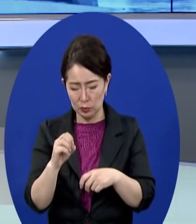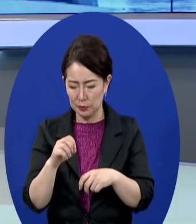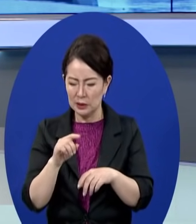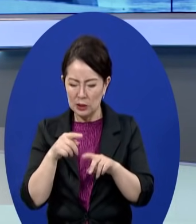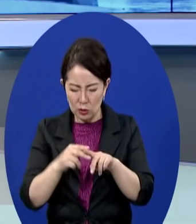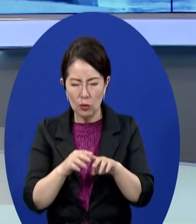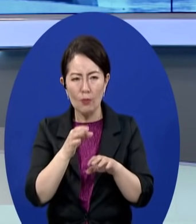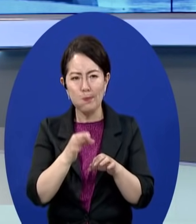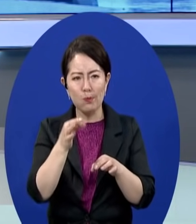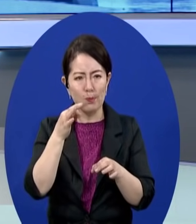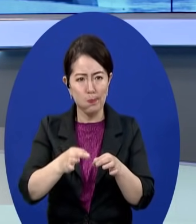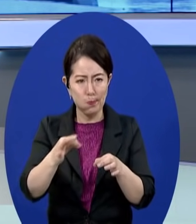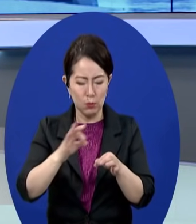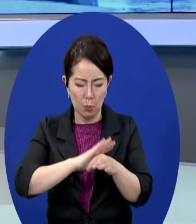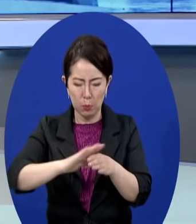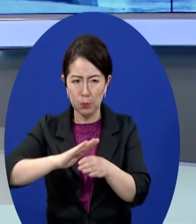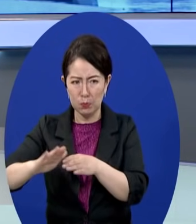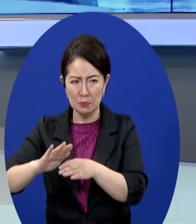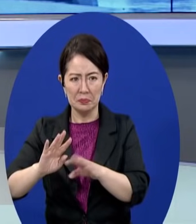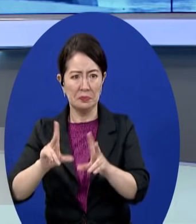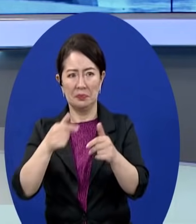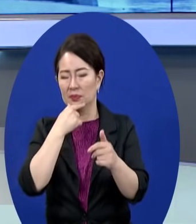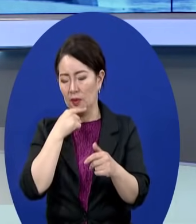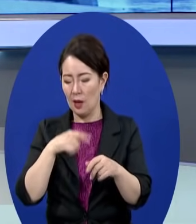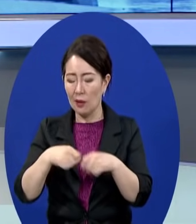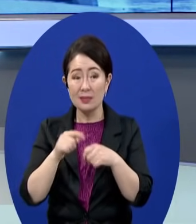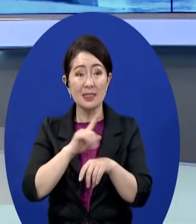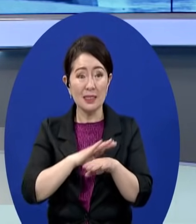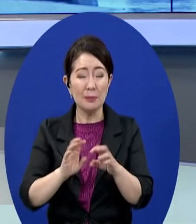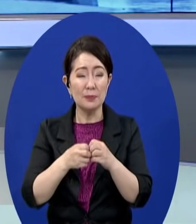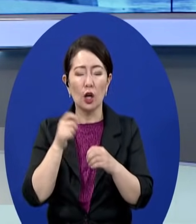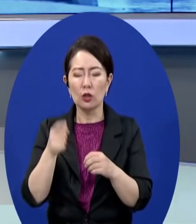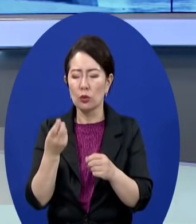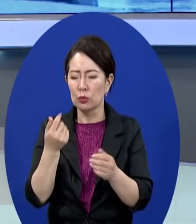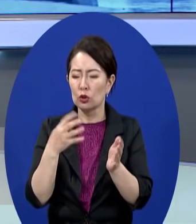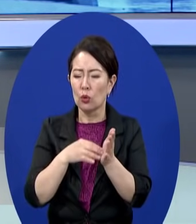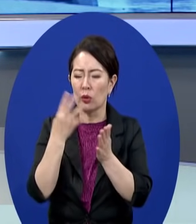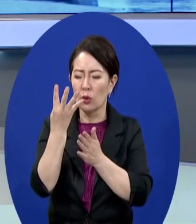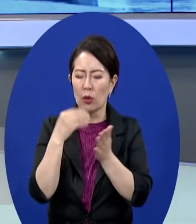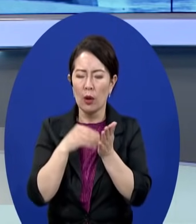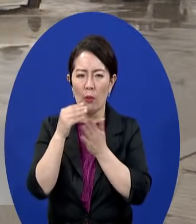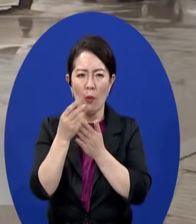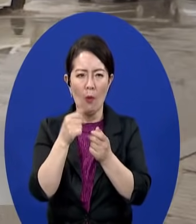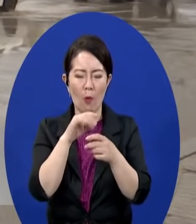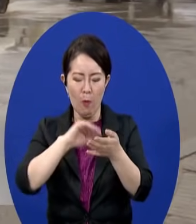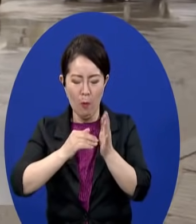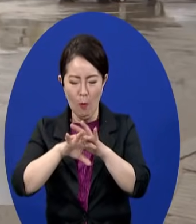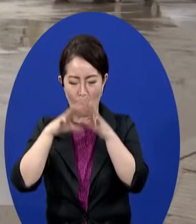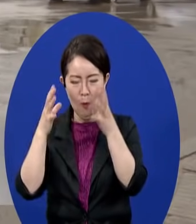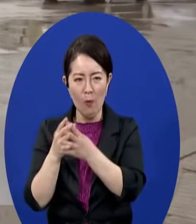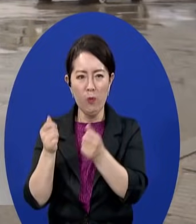гэж жолооч нар шүүмжилдэг. Хотын эвдрэлтэй замыг нөхөхөд энэ жилийн тухайд 4 тэрбум төгрөг төсөлсөн байна.